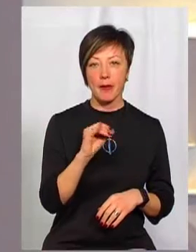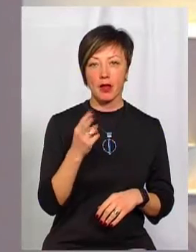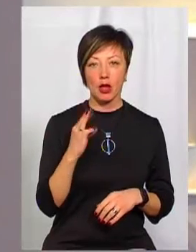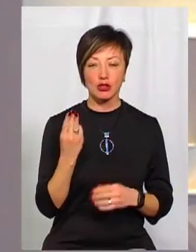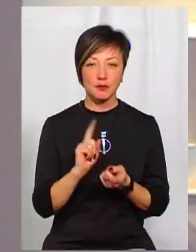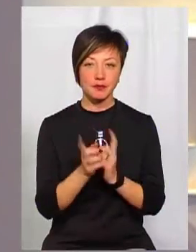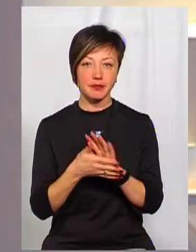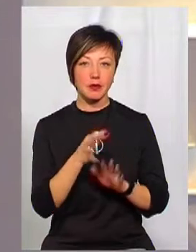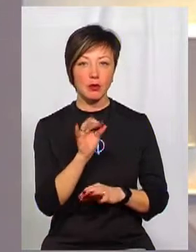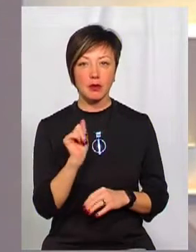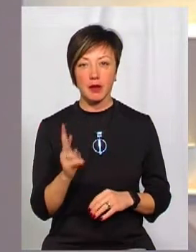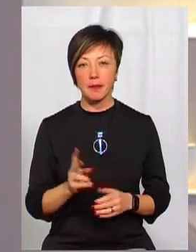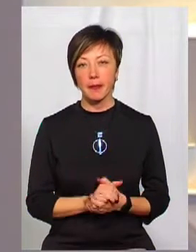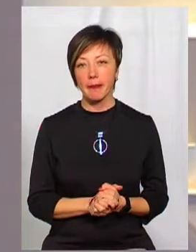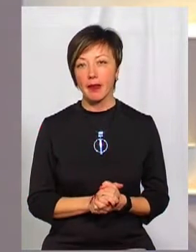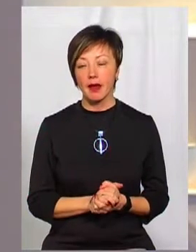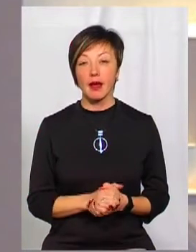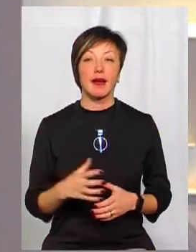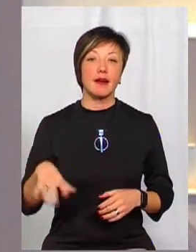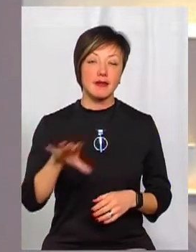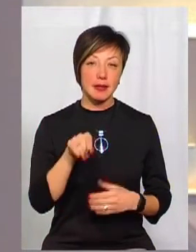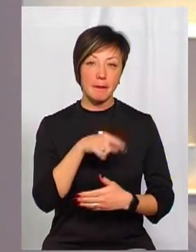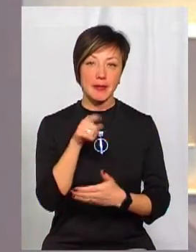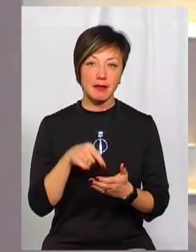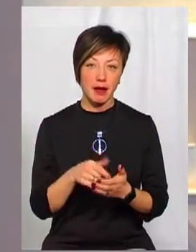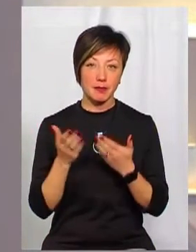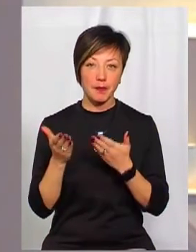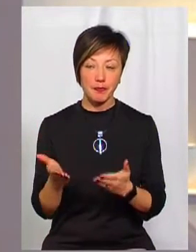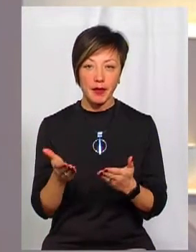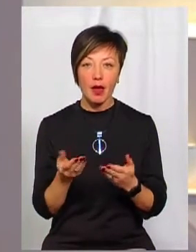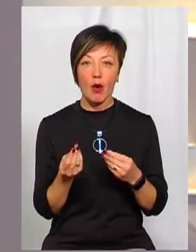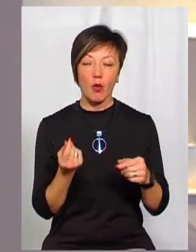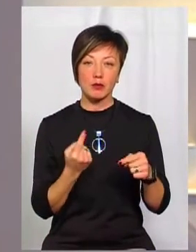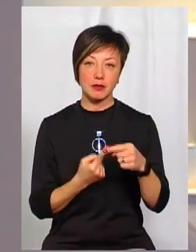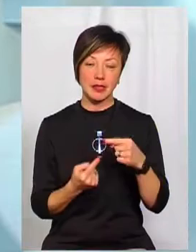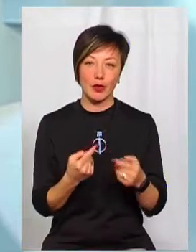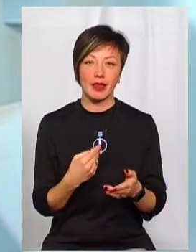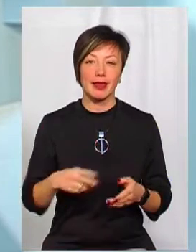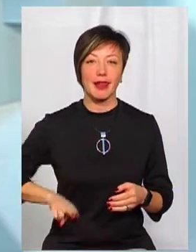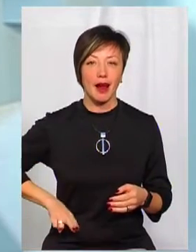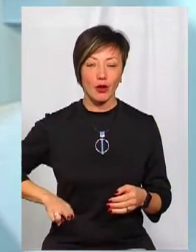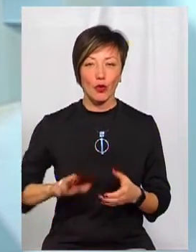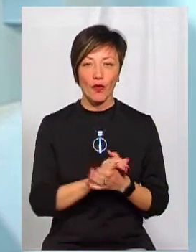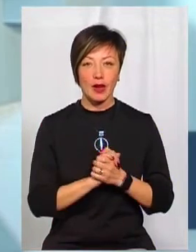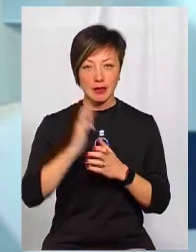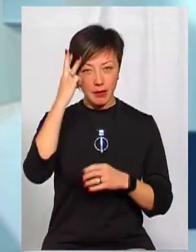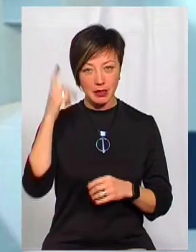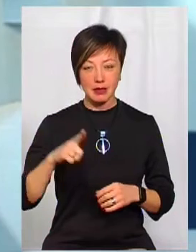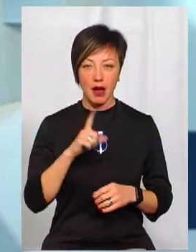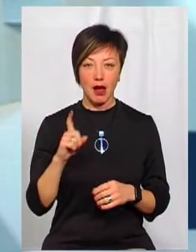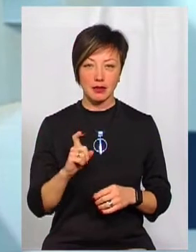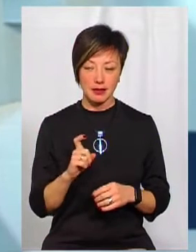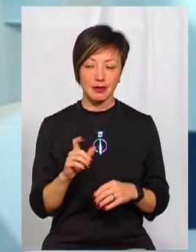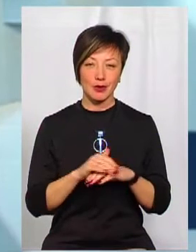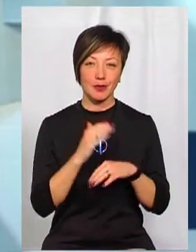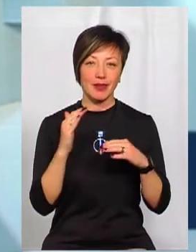мову перекладає Ольга Рибак. Усі питання адресуємо нині комерційному директору акціонерного товариства «Хмельницькгаз» Олександру